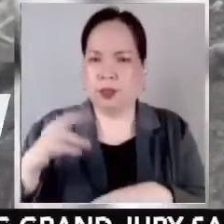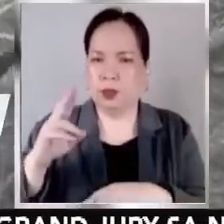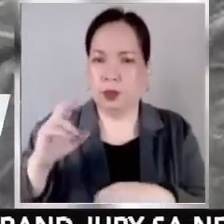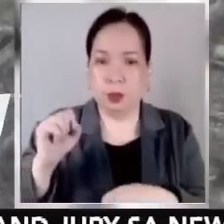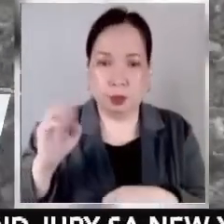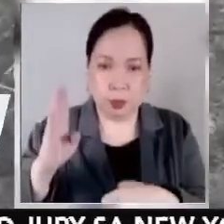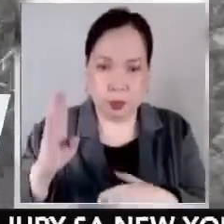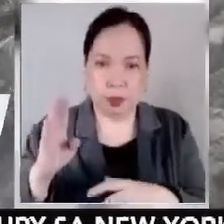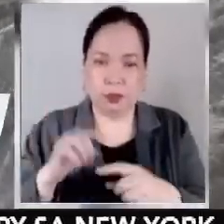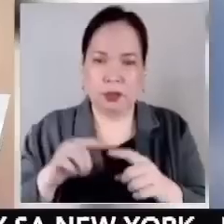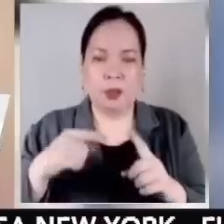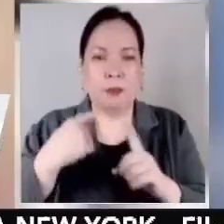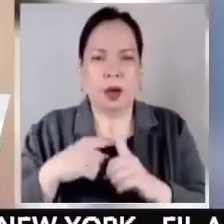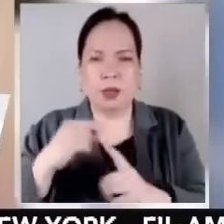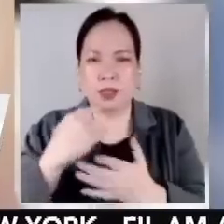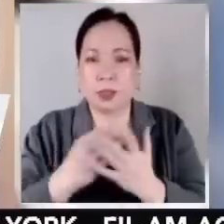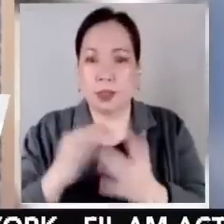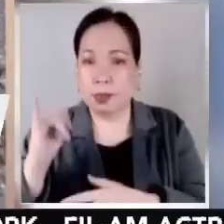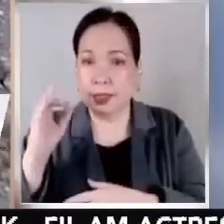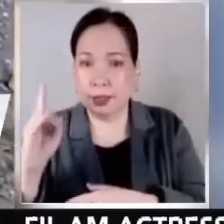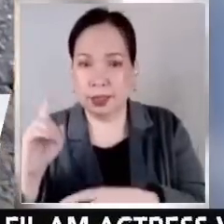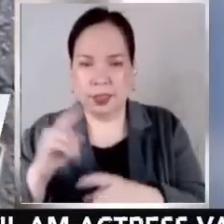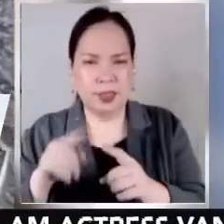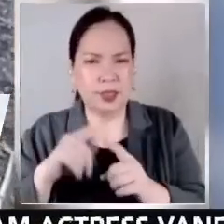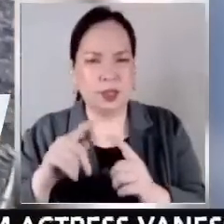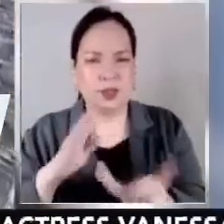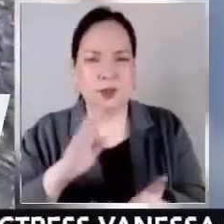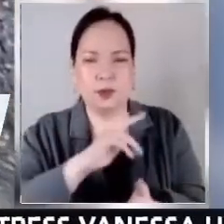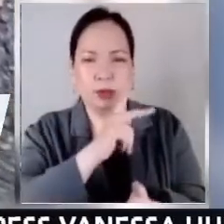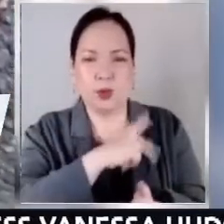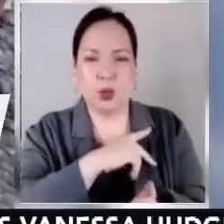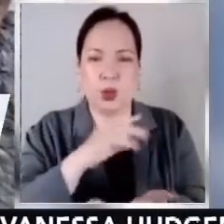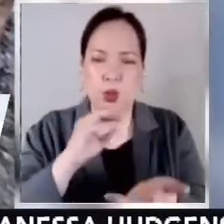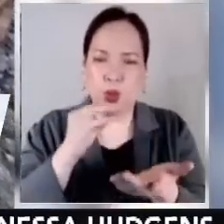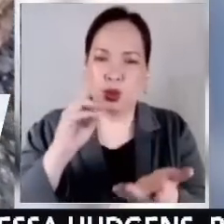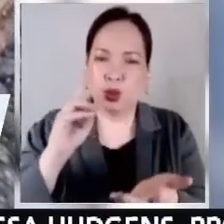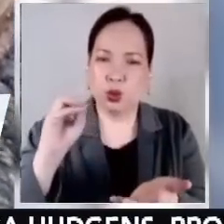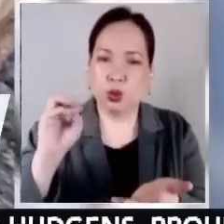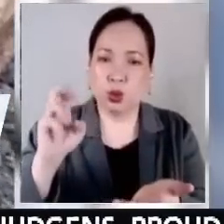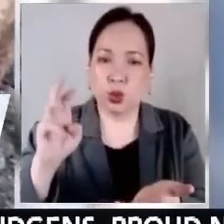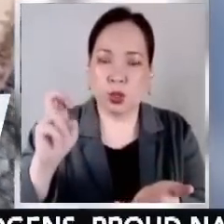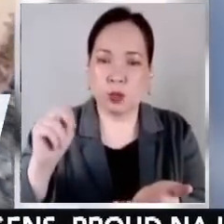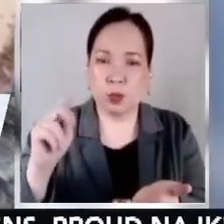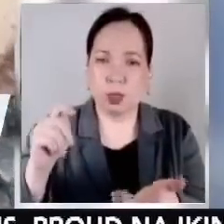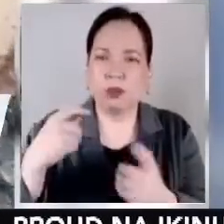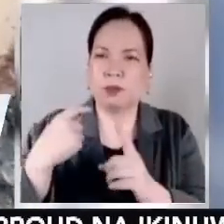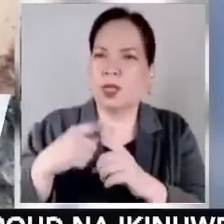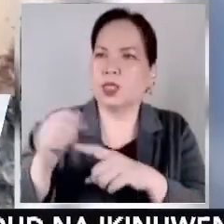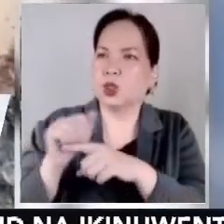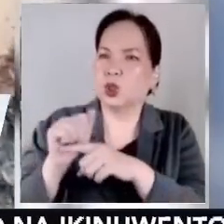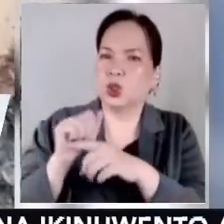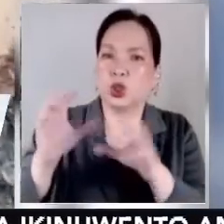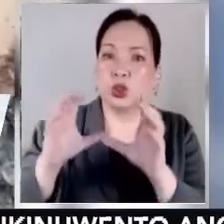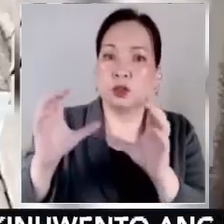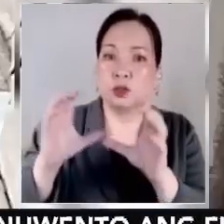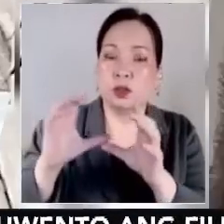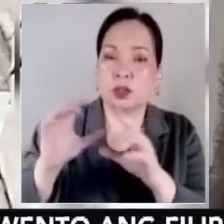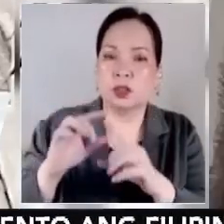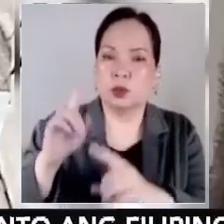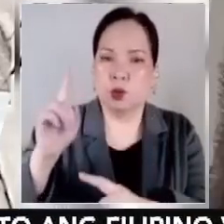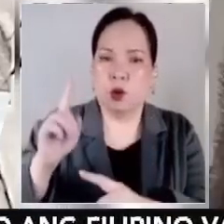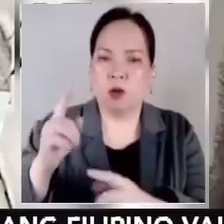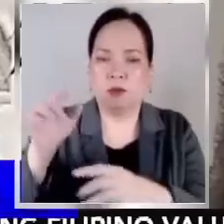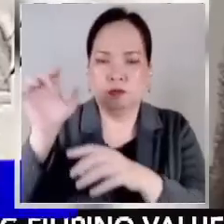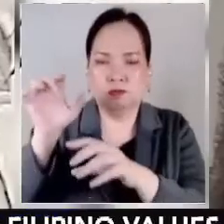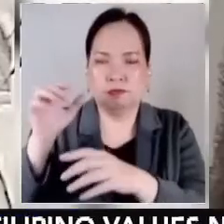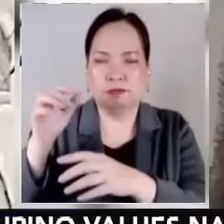ID at mga personal na dokumento tulad ng certificate sa training sa pagka AFP scout ranger ng isa sa mga inaresto para